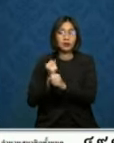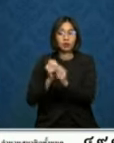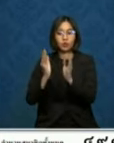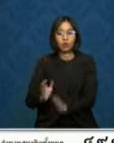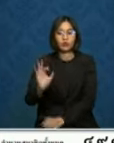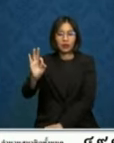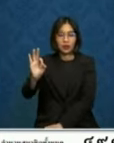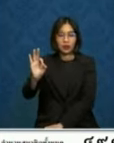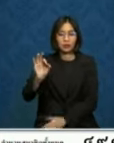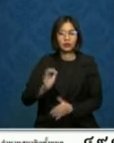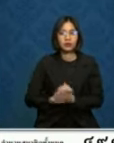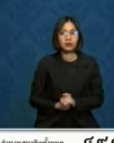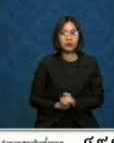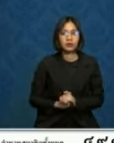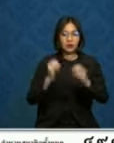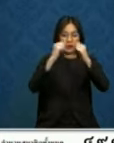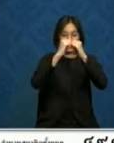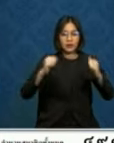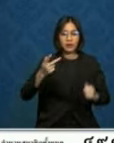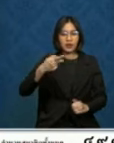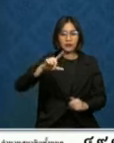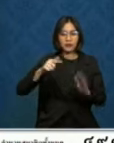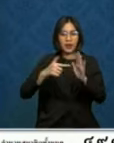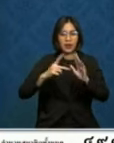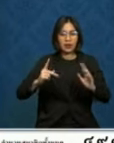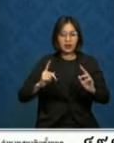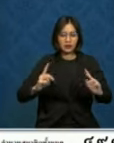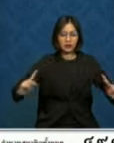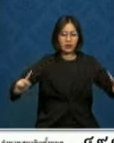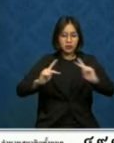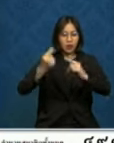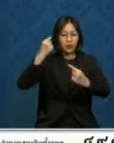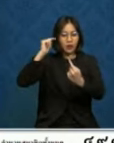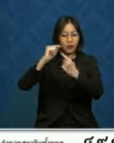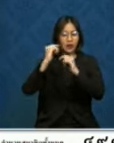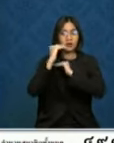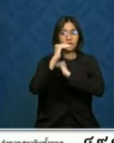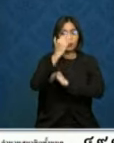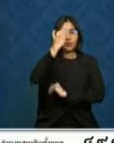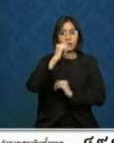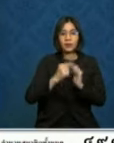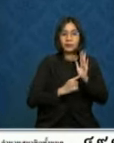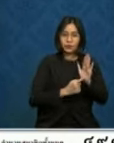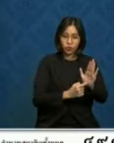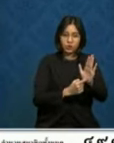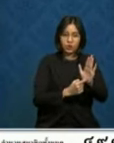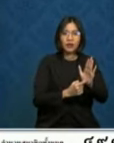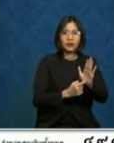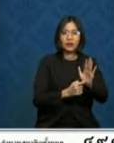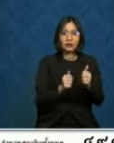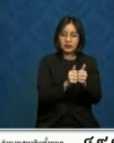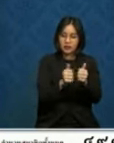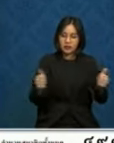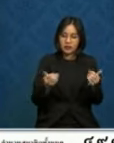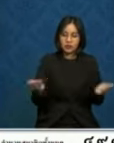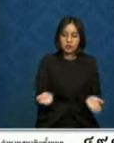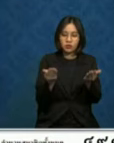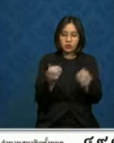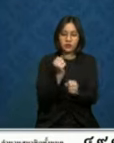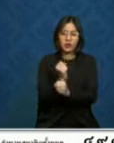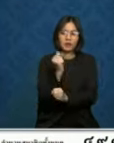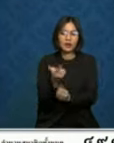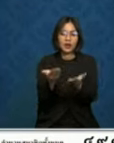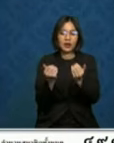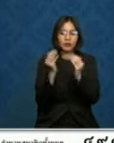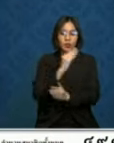คนสำนักปลัดกระทรวงแรงงานกำหนดเป้าหมายเพื่อเป็นต้นแบบอย่างที่ดีในการส่งเสริมการจ้างงานค